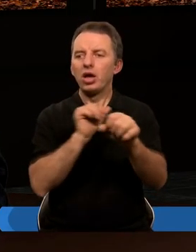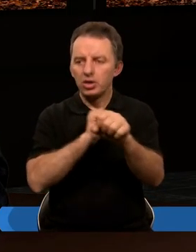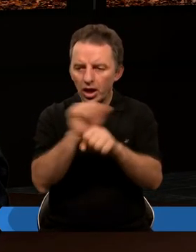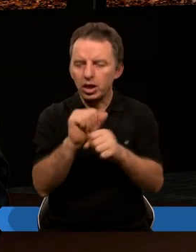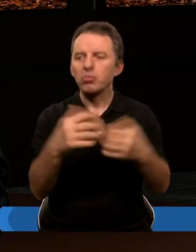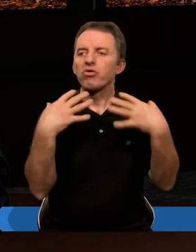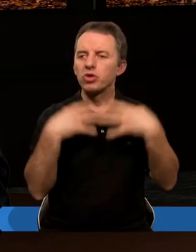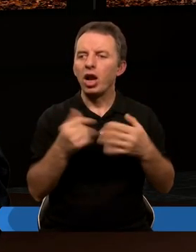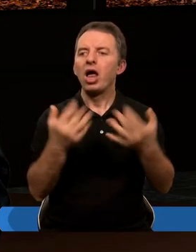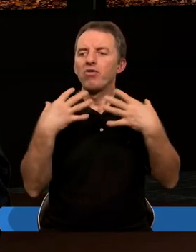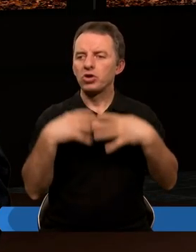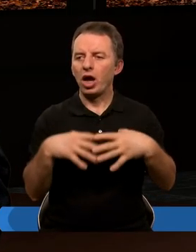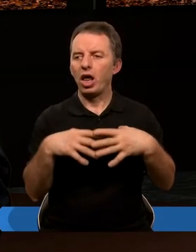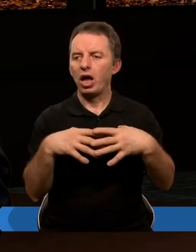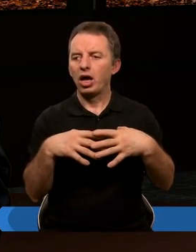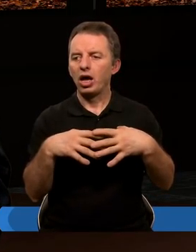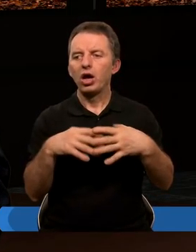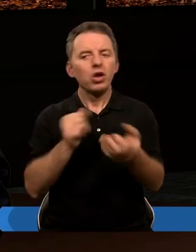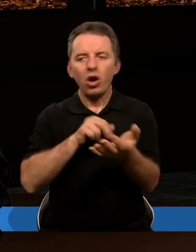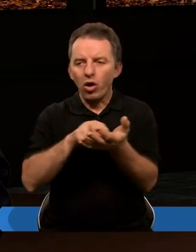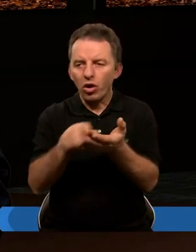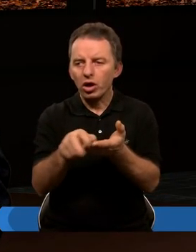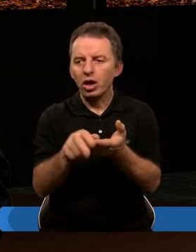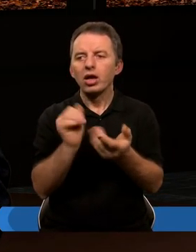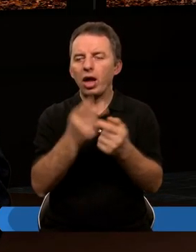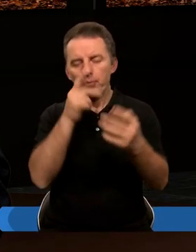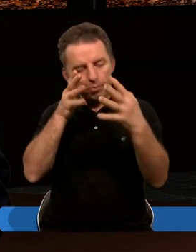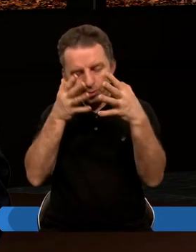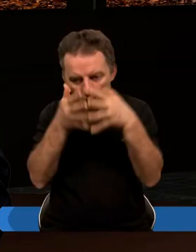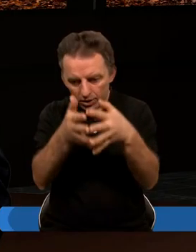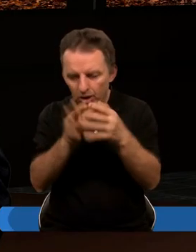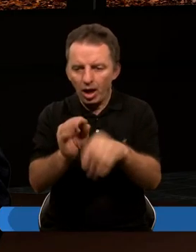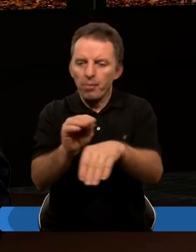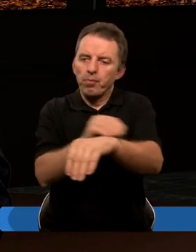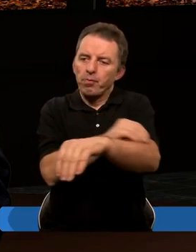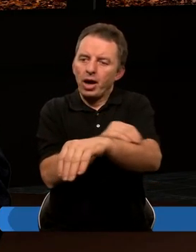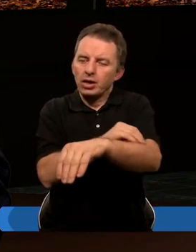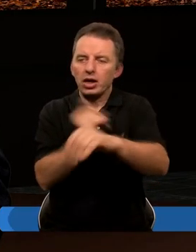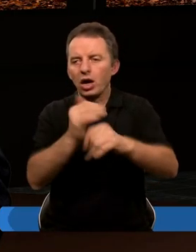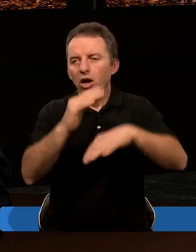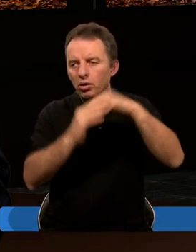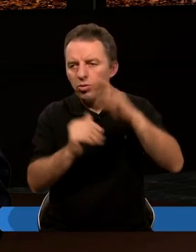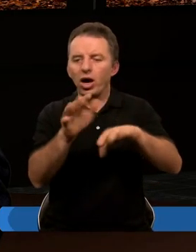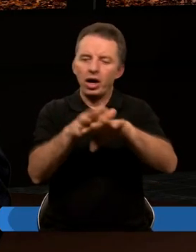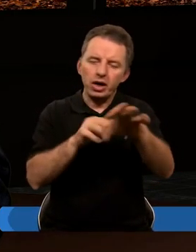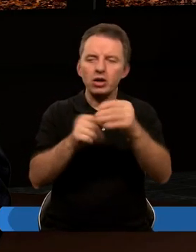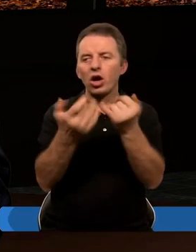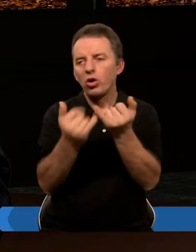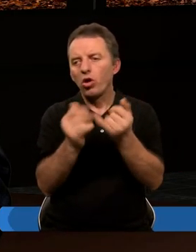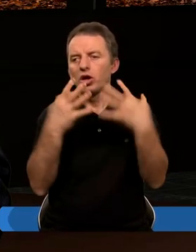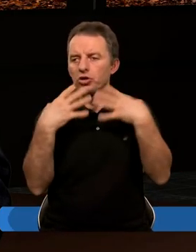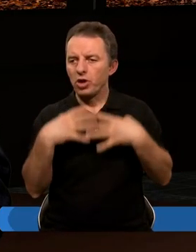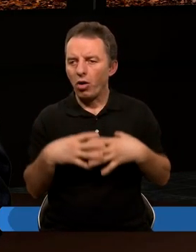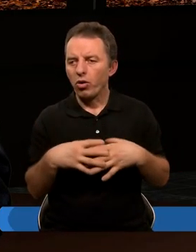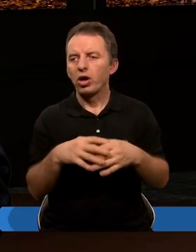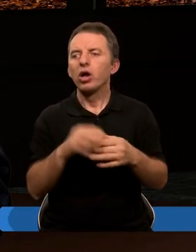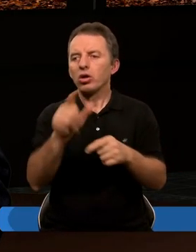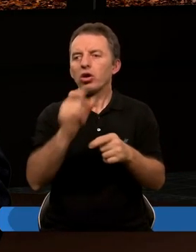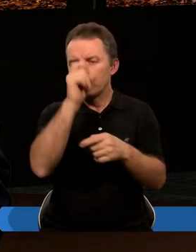jesteśmy w ciele. Wiecie, no nie chodzi o to, żeby teraz zapatrzeć się na materię, z jakiej jestem zbudowana, więc moje ręce, nogi, całe ciało,